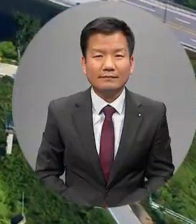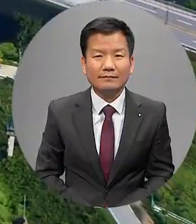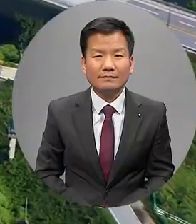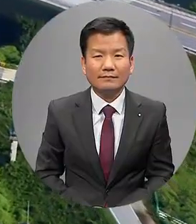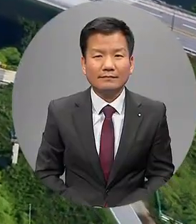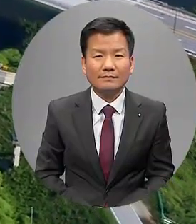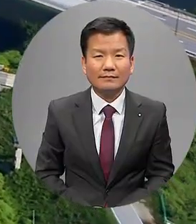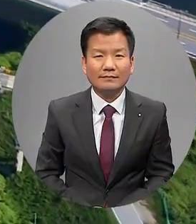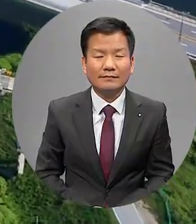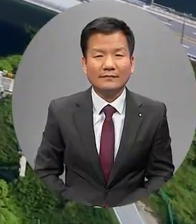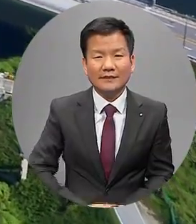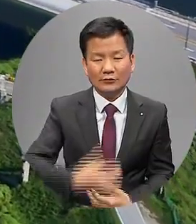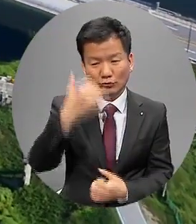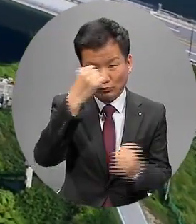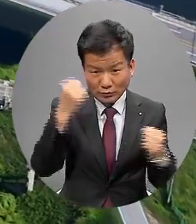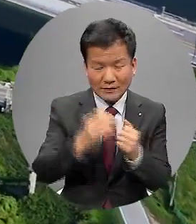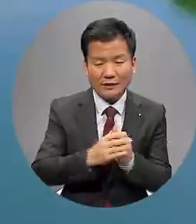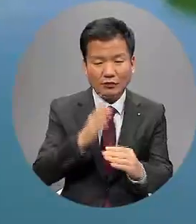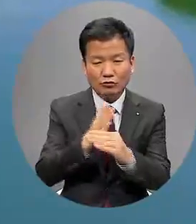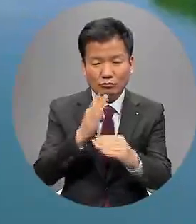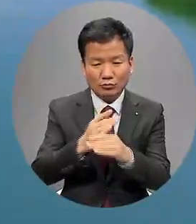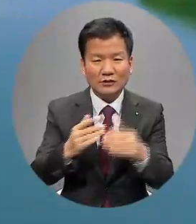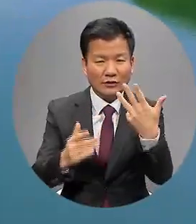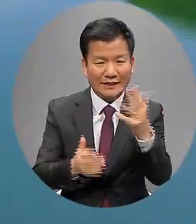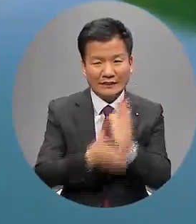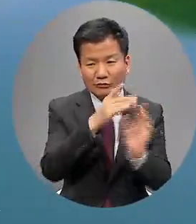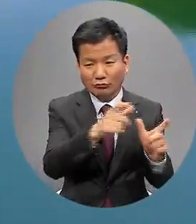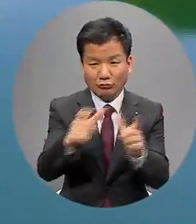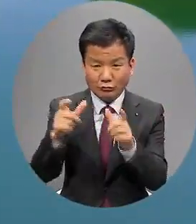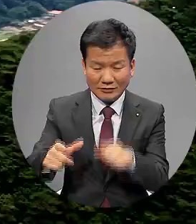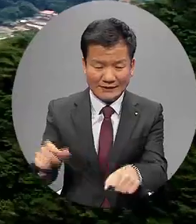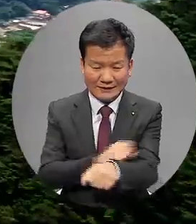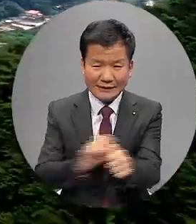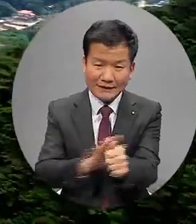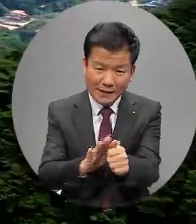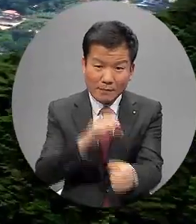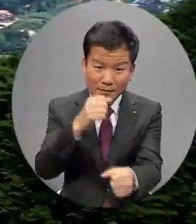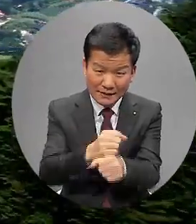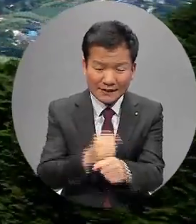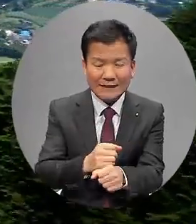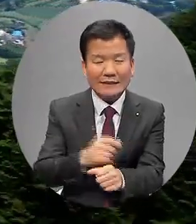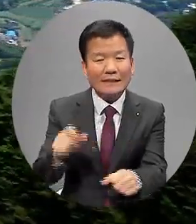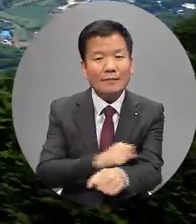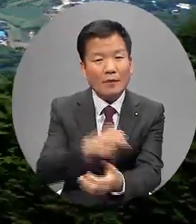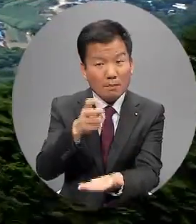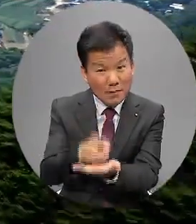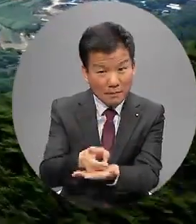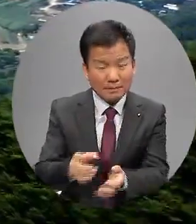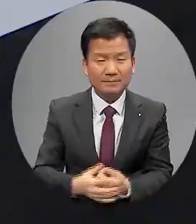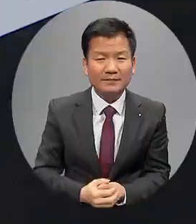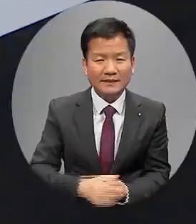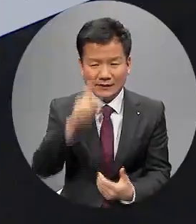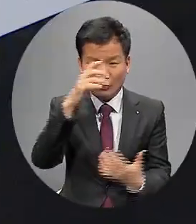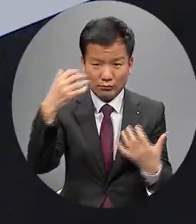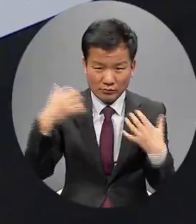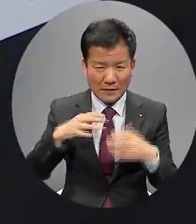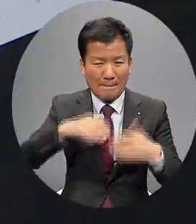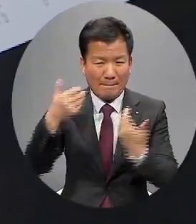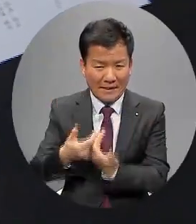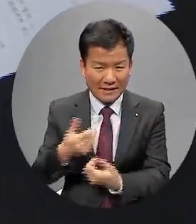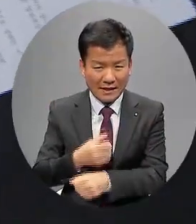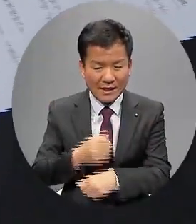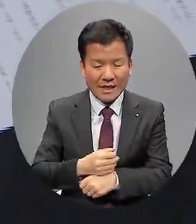취재했습니다 충북 등 중부내륙 여덟개 시도에 특례를 주려고 만든 중부내륙 특별법 정부부처 반대로